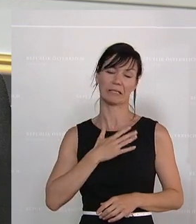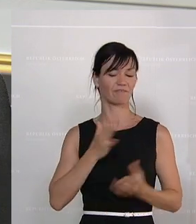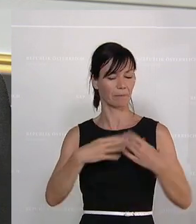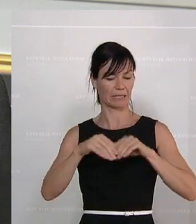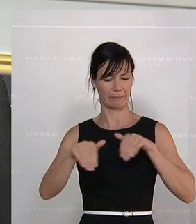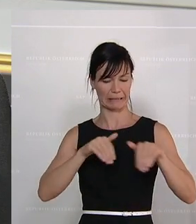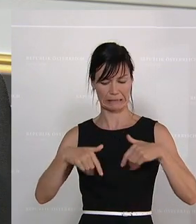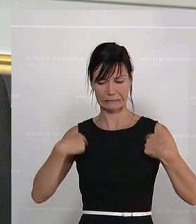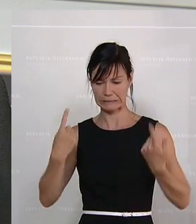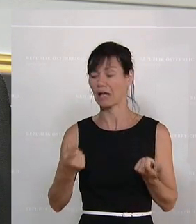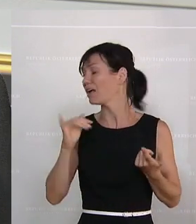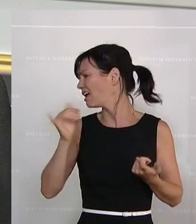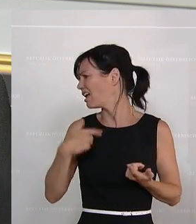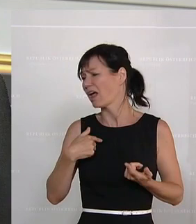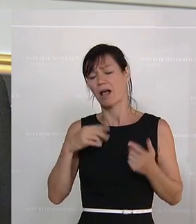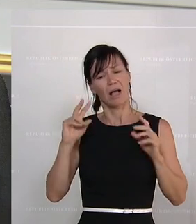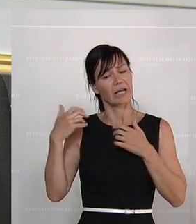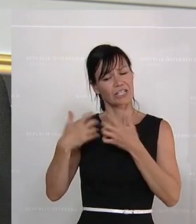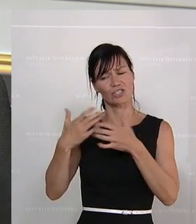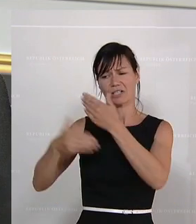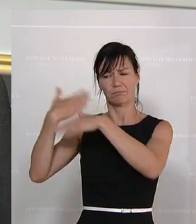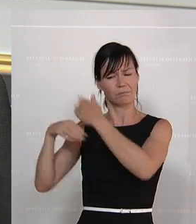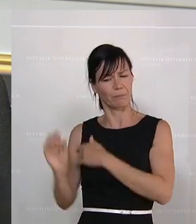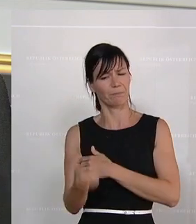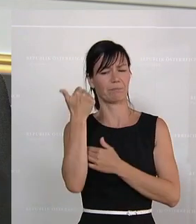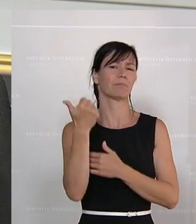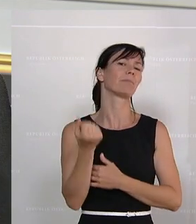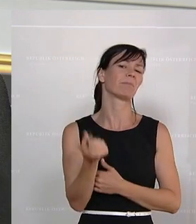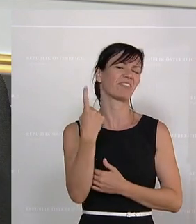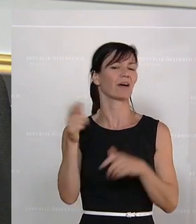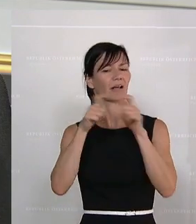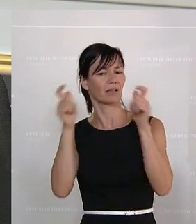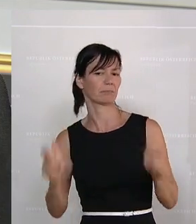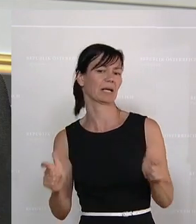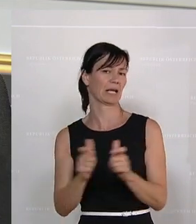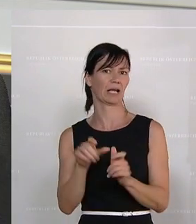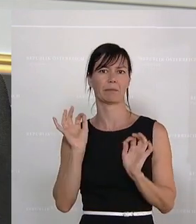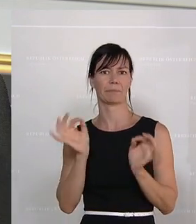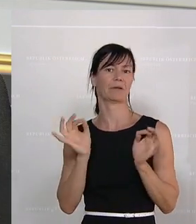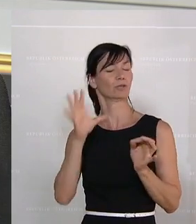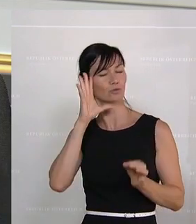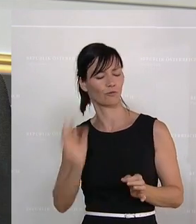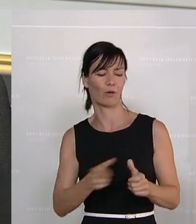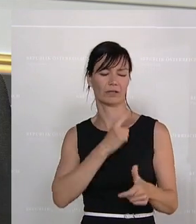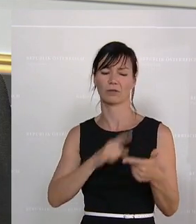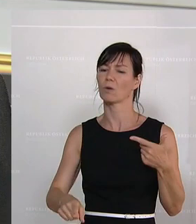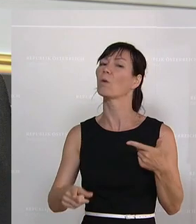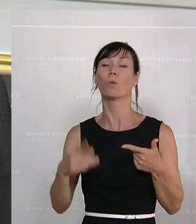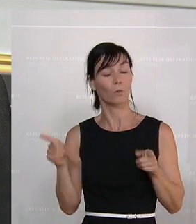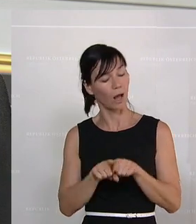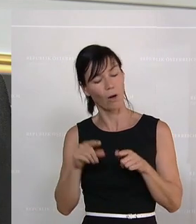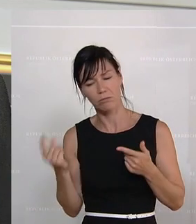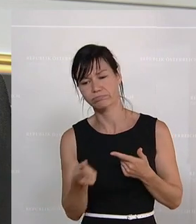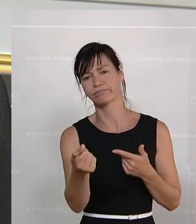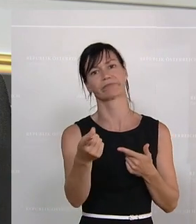das zum einen kurzfristig unmittelbar und sofort helfen wird und zum zweiten auch über die jahre